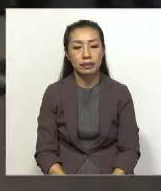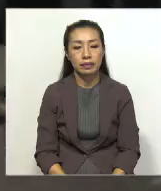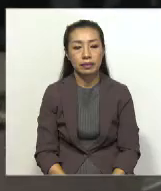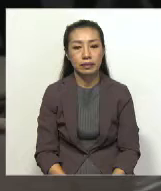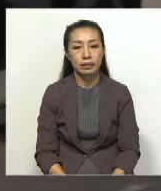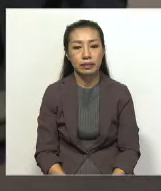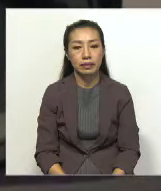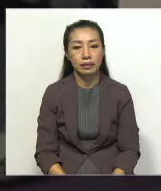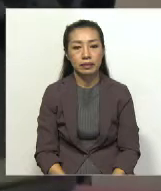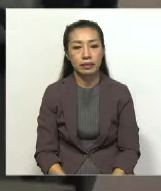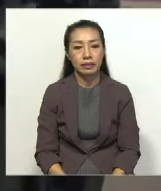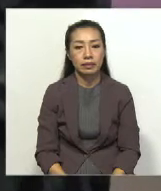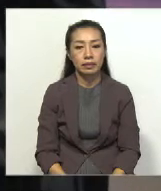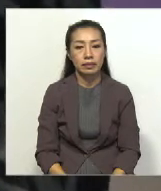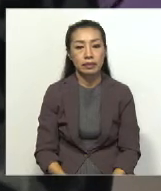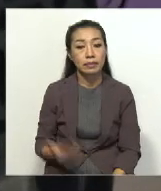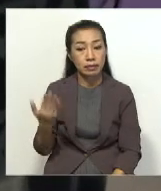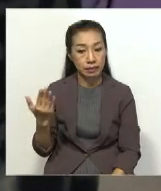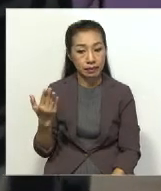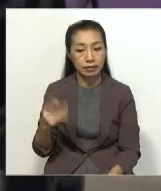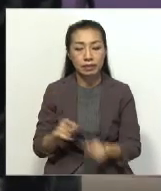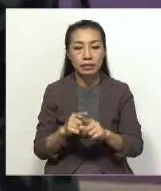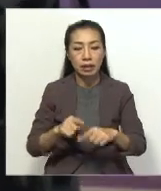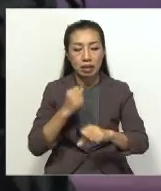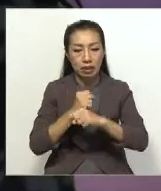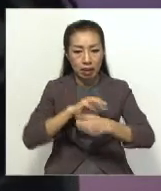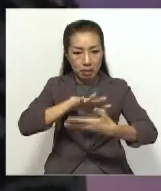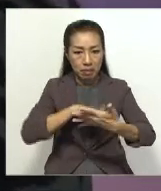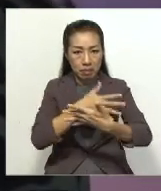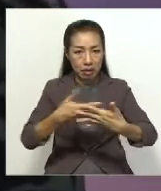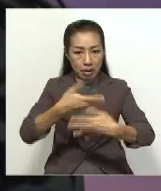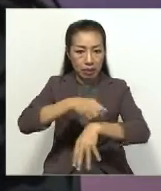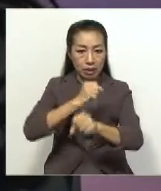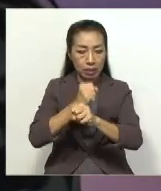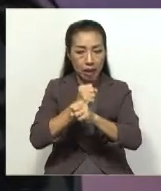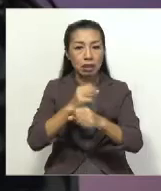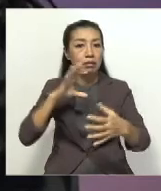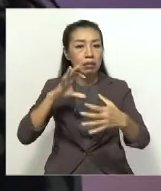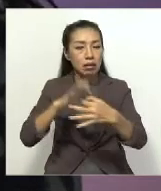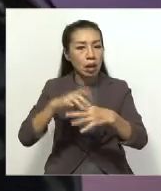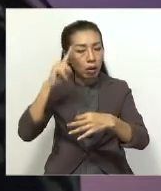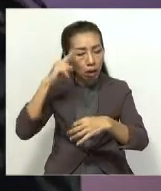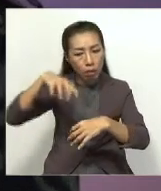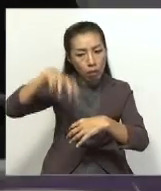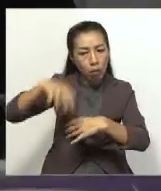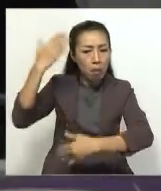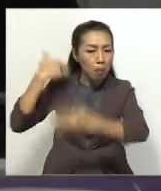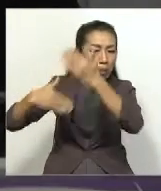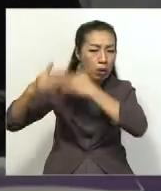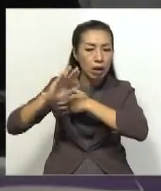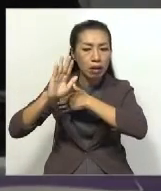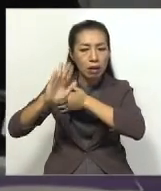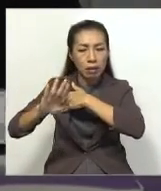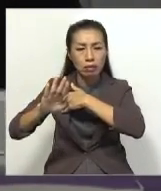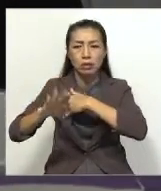คุสิริกิติยาเจนเซน และผู้ที่เกี่ยวของจัทําแผนBOX และพธนาพื้นที่ประวติศาต